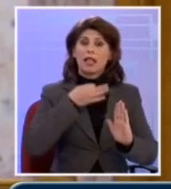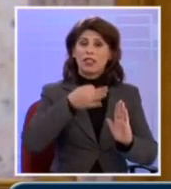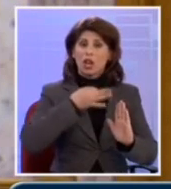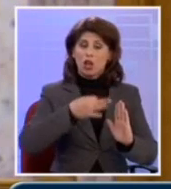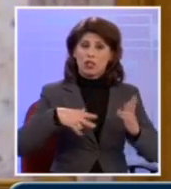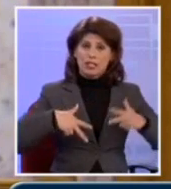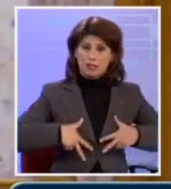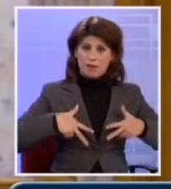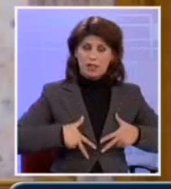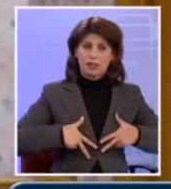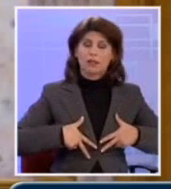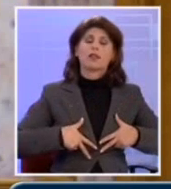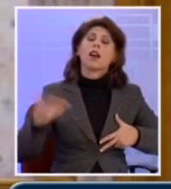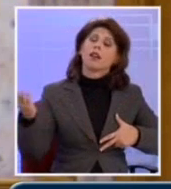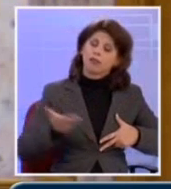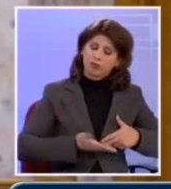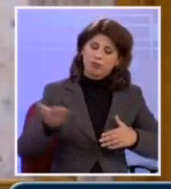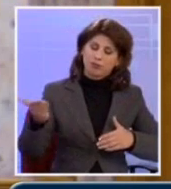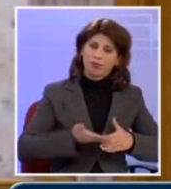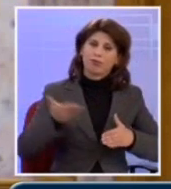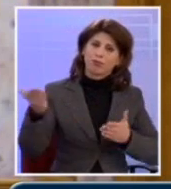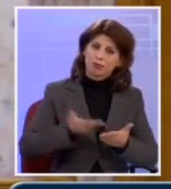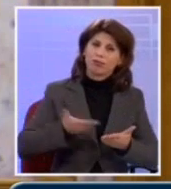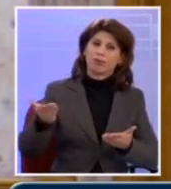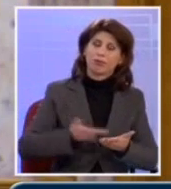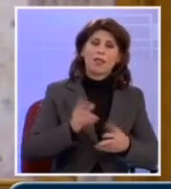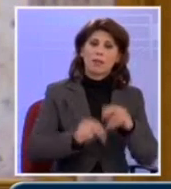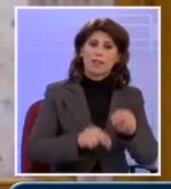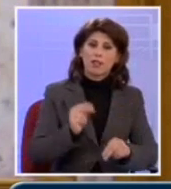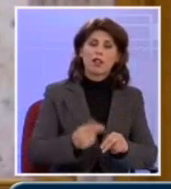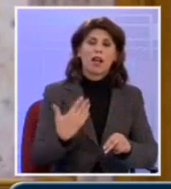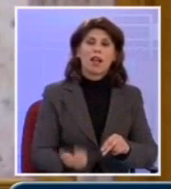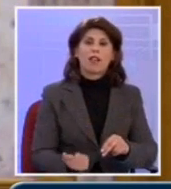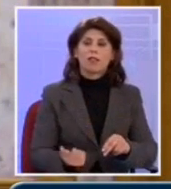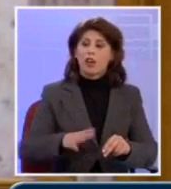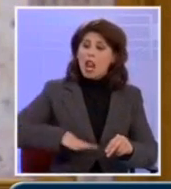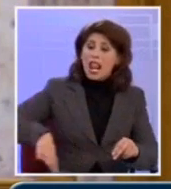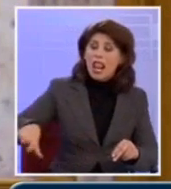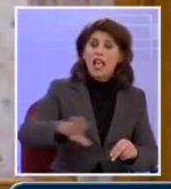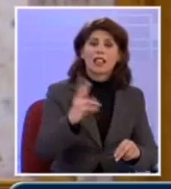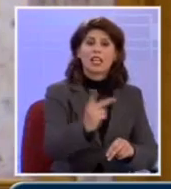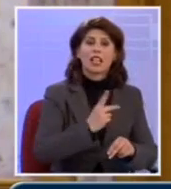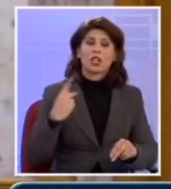της κυβέρνησης θα έρχονται, θα ψηφίζονται, θα παίρνουν τη λαϊκή και κοινωνική